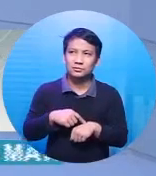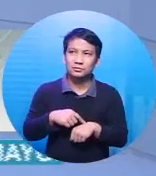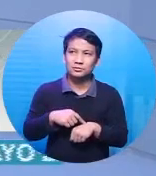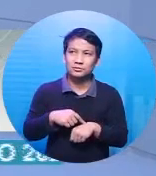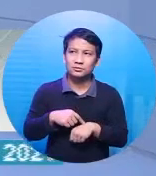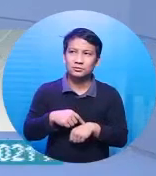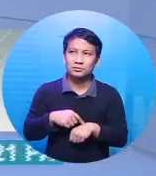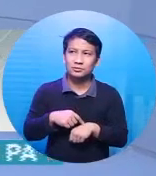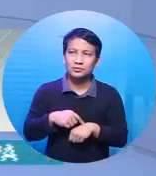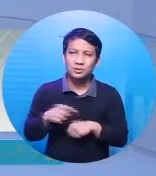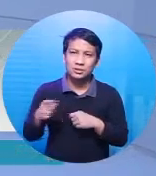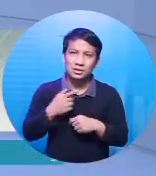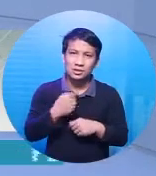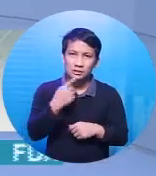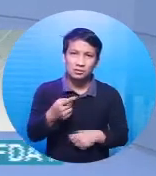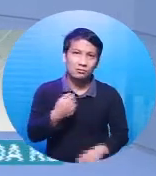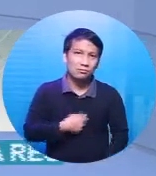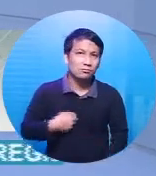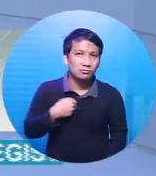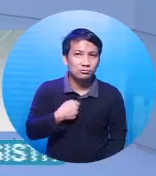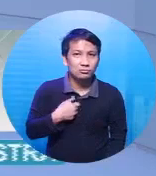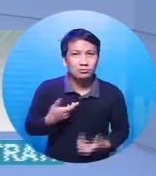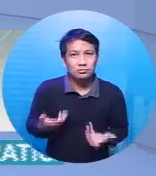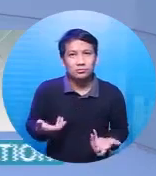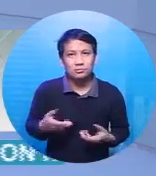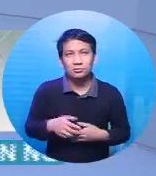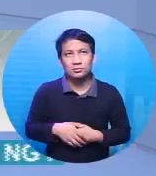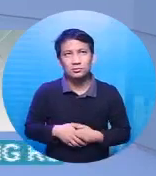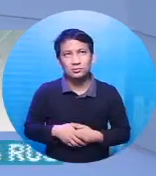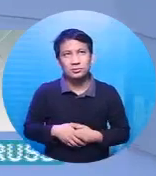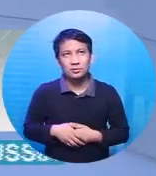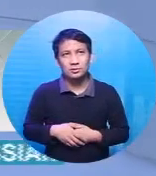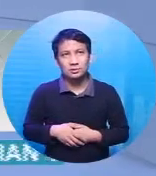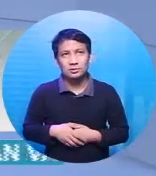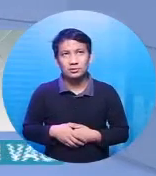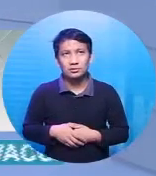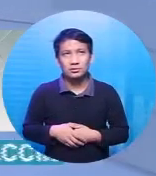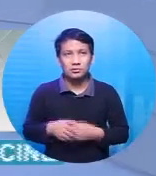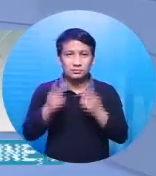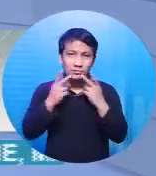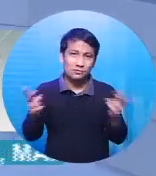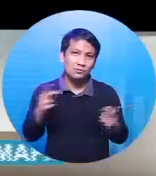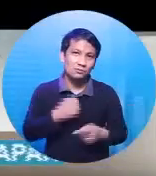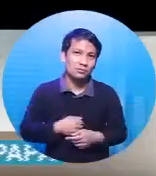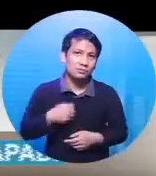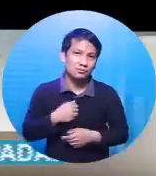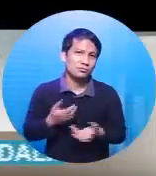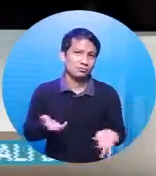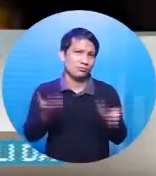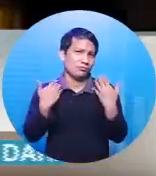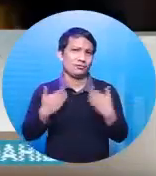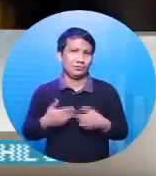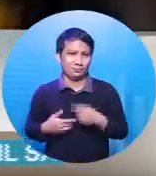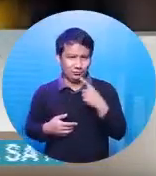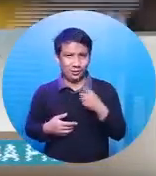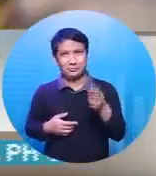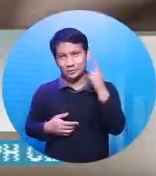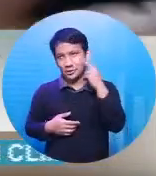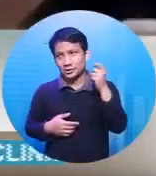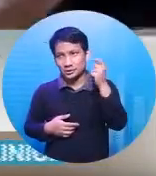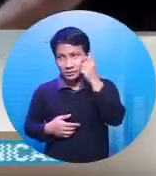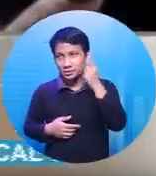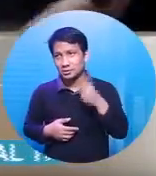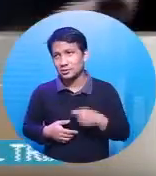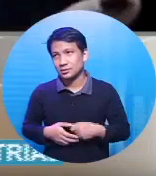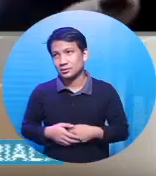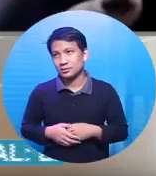magagawa. Pero magsusorry na rin kami. Oh, magsorry ka, ma'am. Ma'am, mag-public apology ka. Come on, please. Okay,